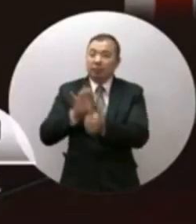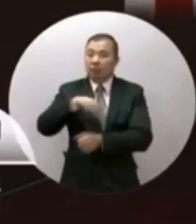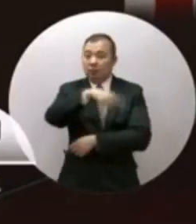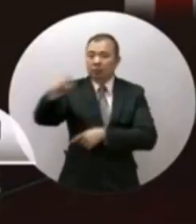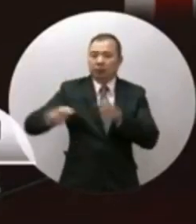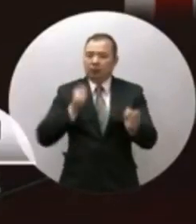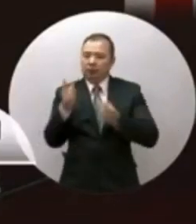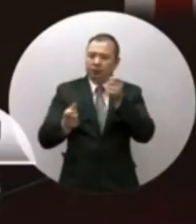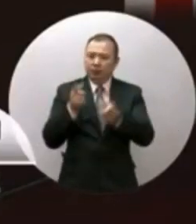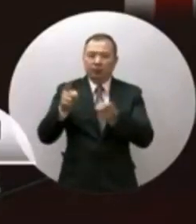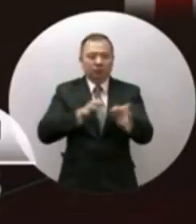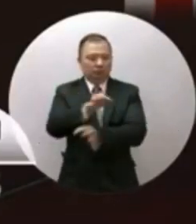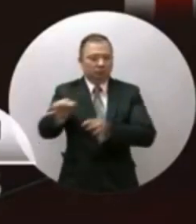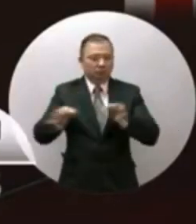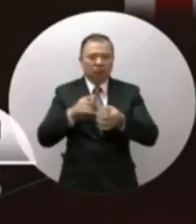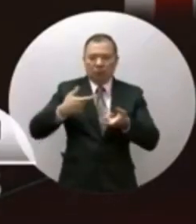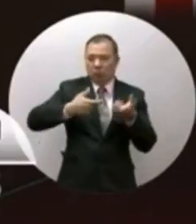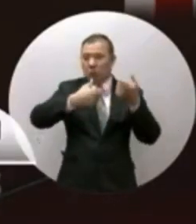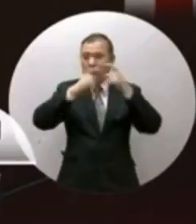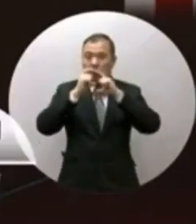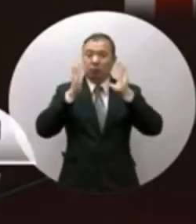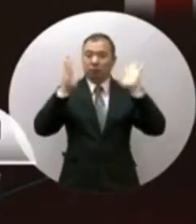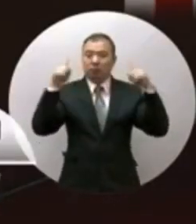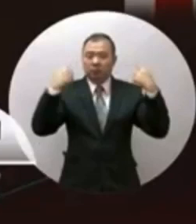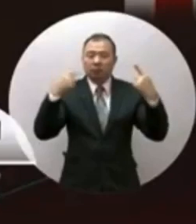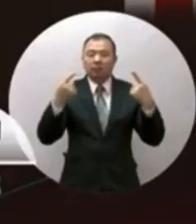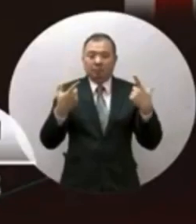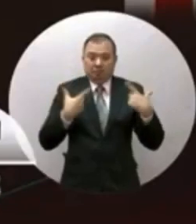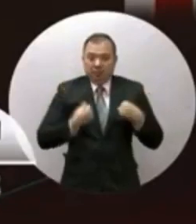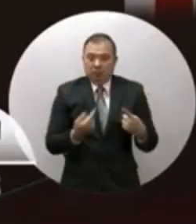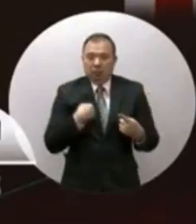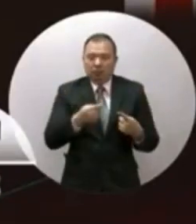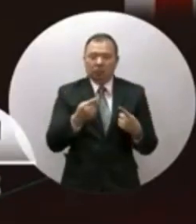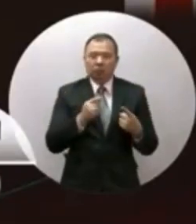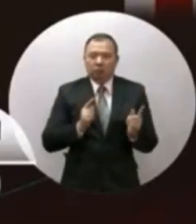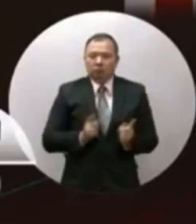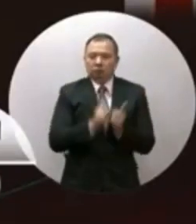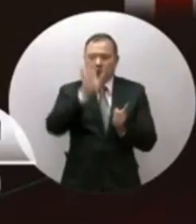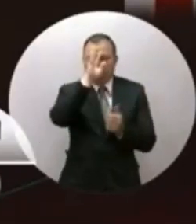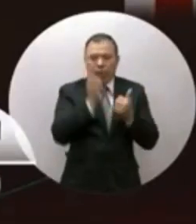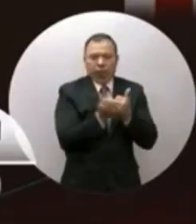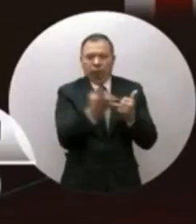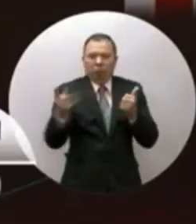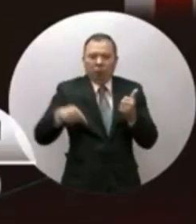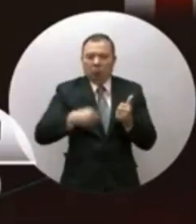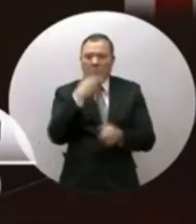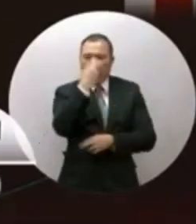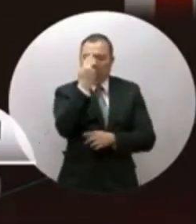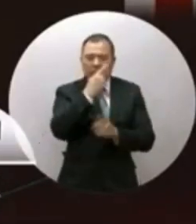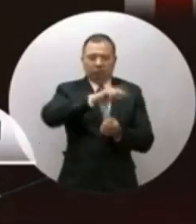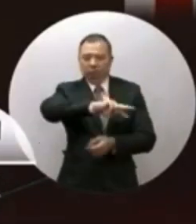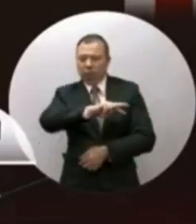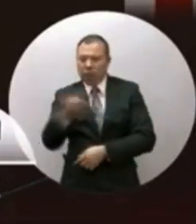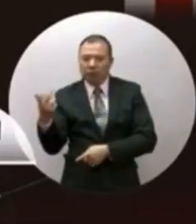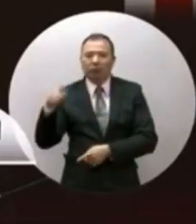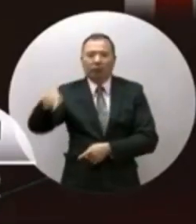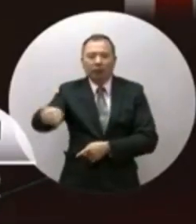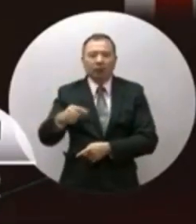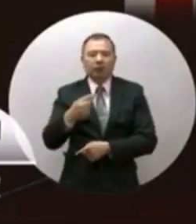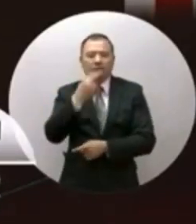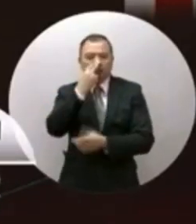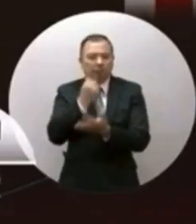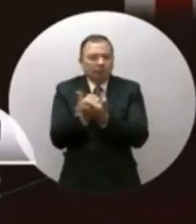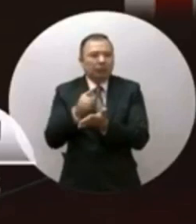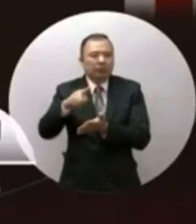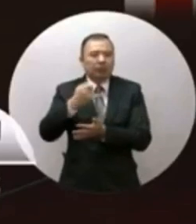业在危机化危机为转机，转型升级。行政院